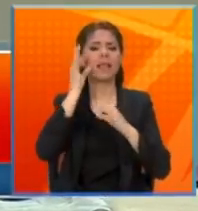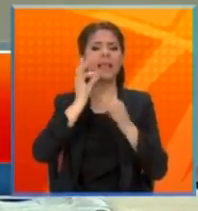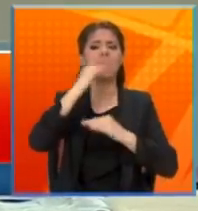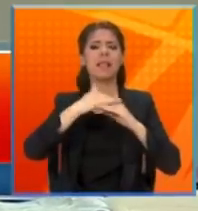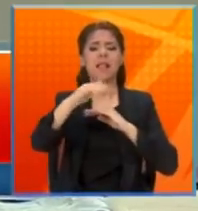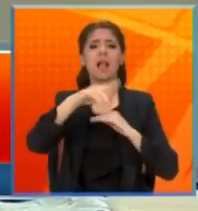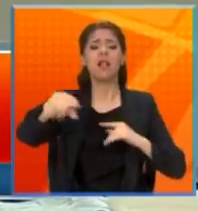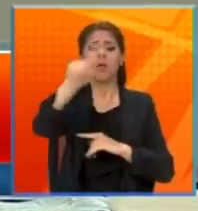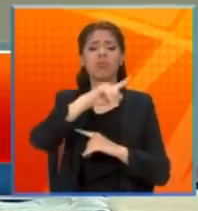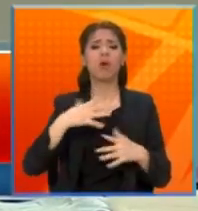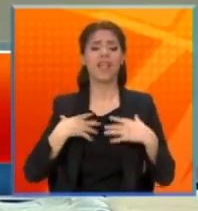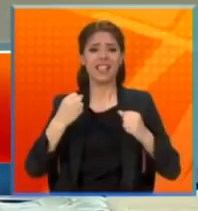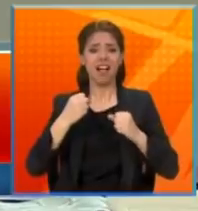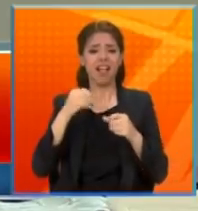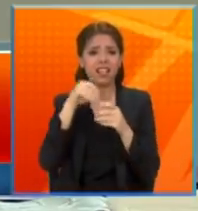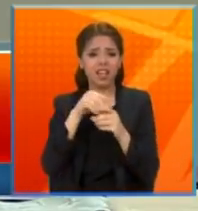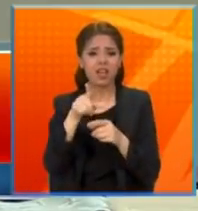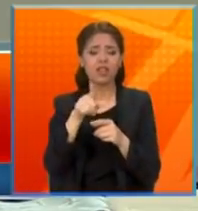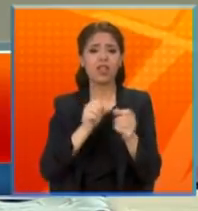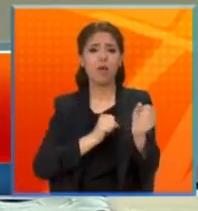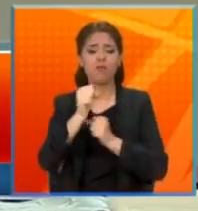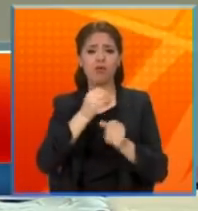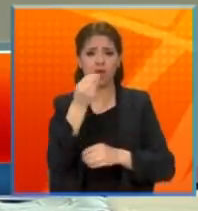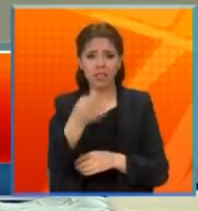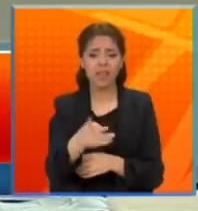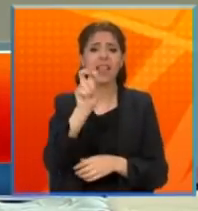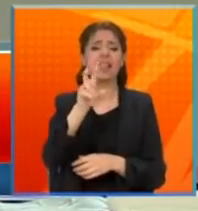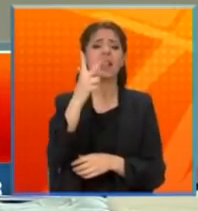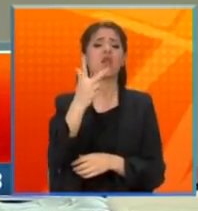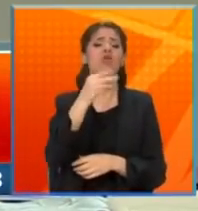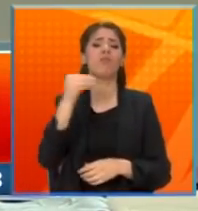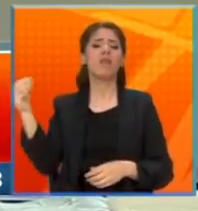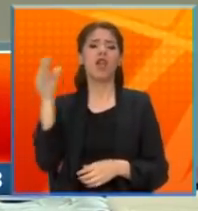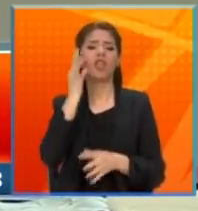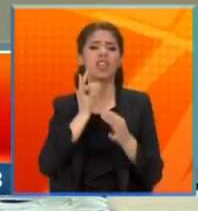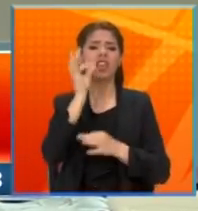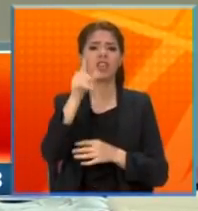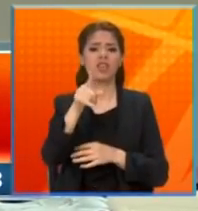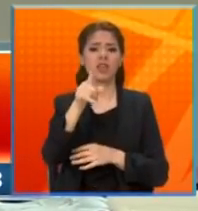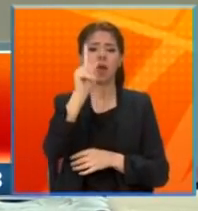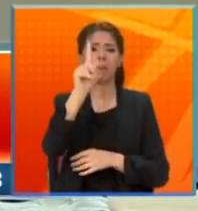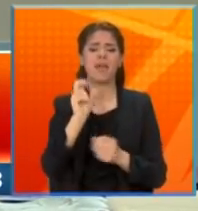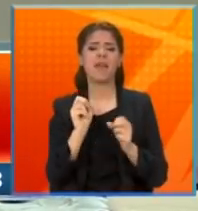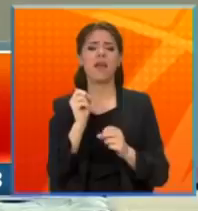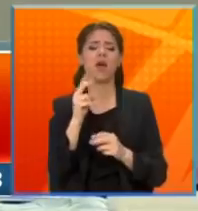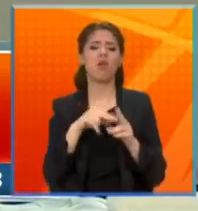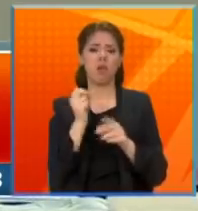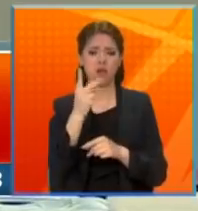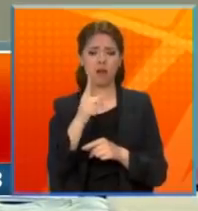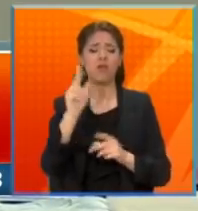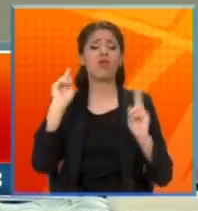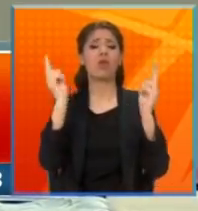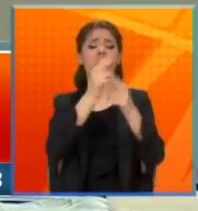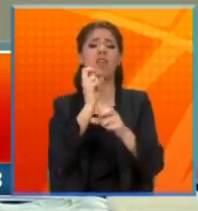bugünleri sağlık içinde geride bırakma mücadelesini veren 83 milyon. Bir virüs dünyayı